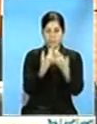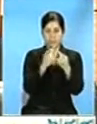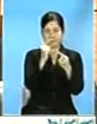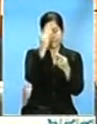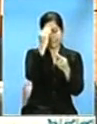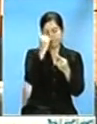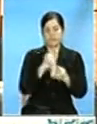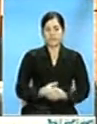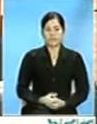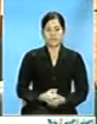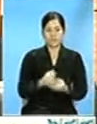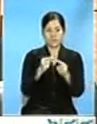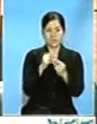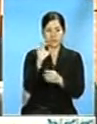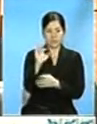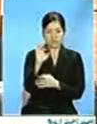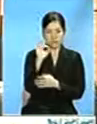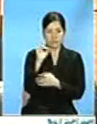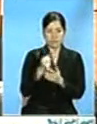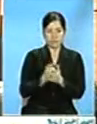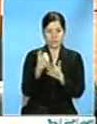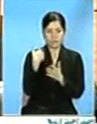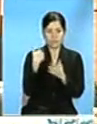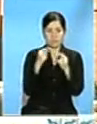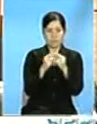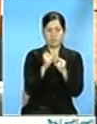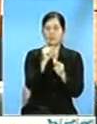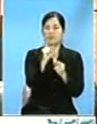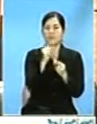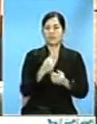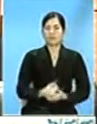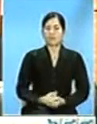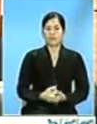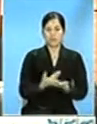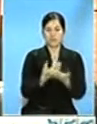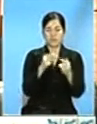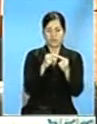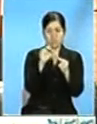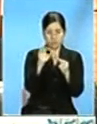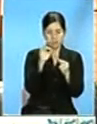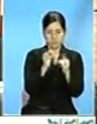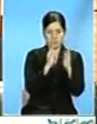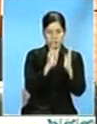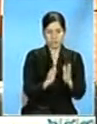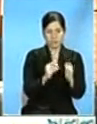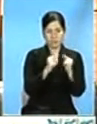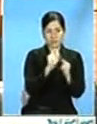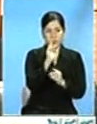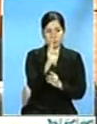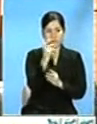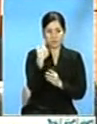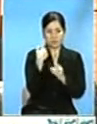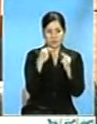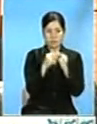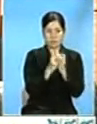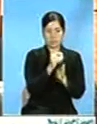ามการสรรหาที่ได้มาจากการโดย7อรหันต์หรือ7ผู้ยิ่งใหญ่นะ